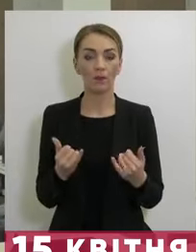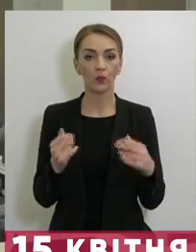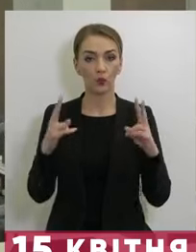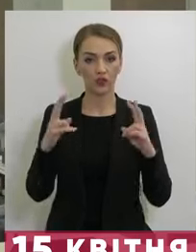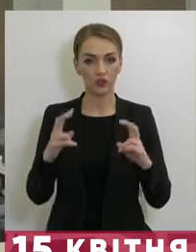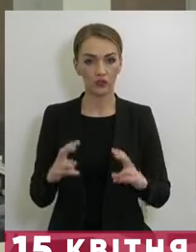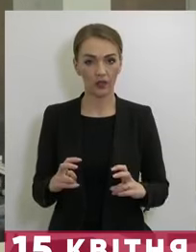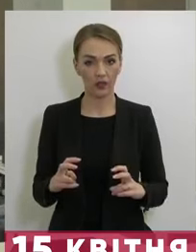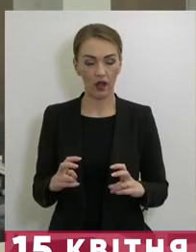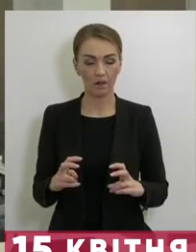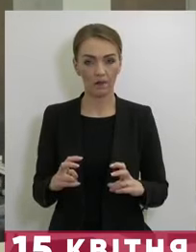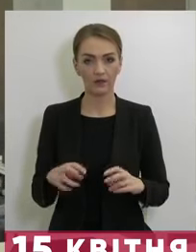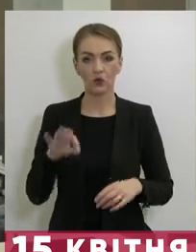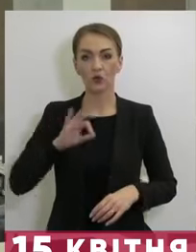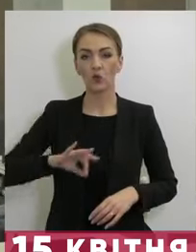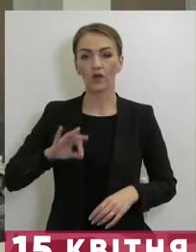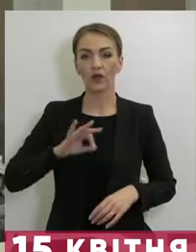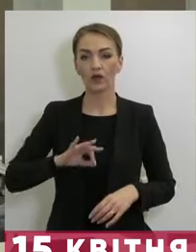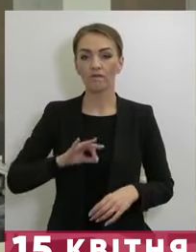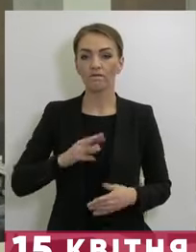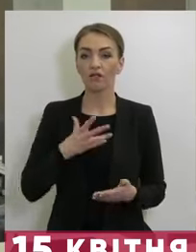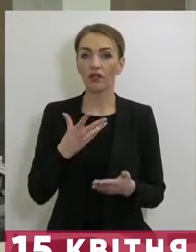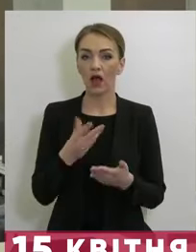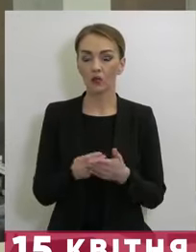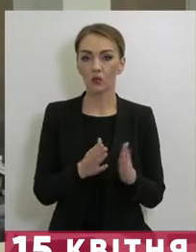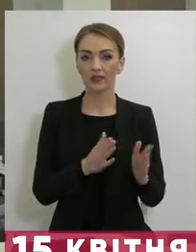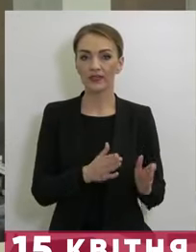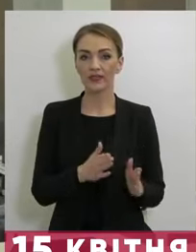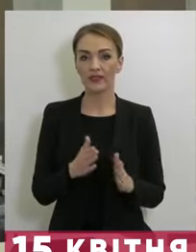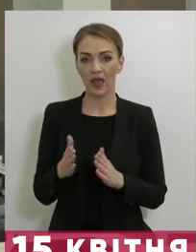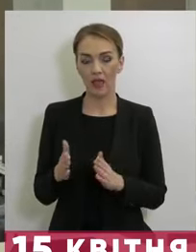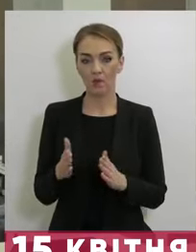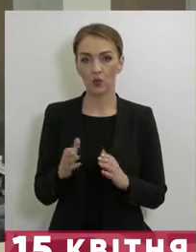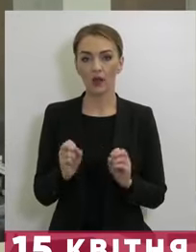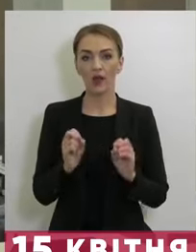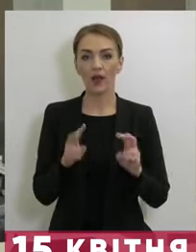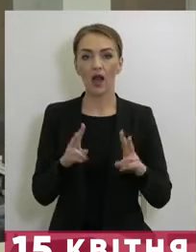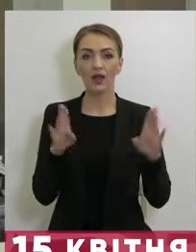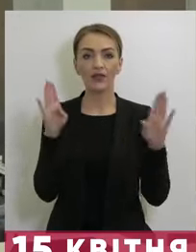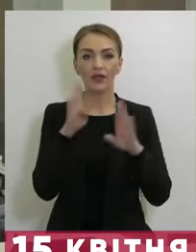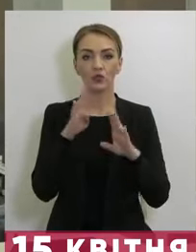дослідження вони використовували власну систему радіаційного контролю.